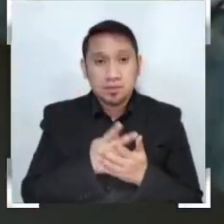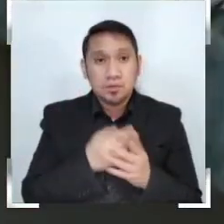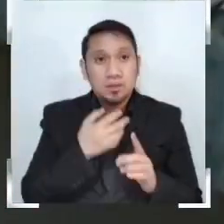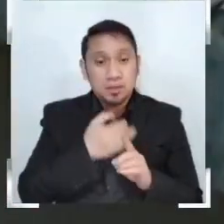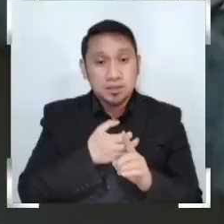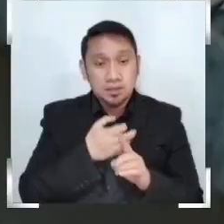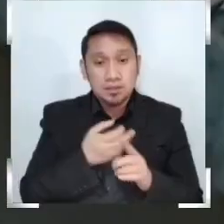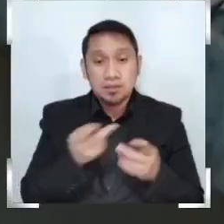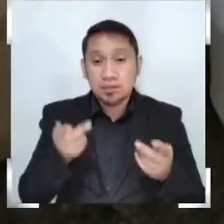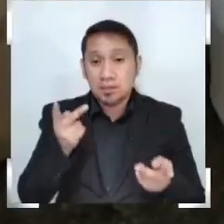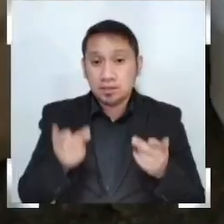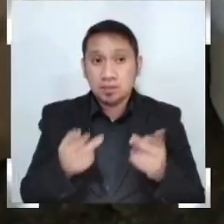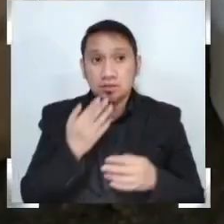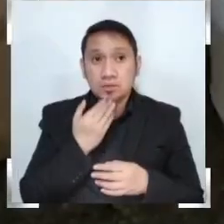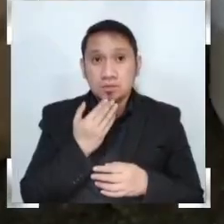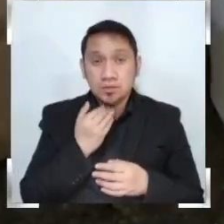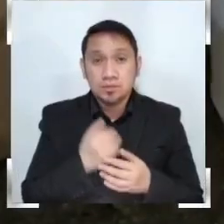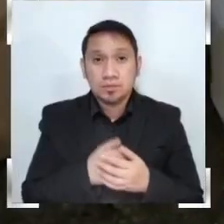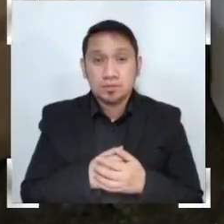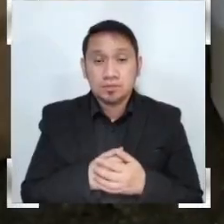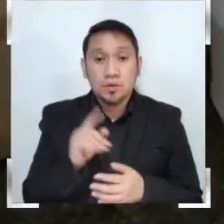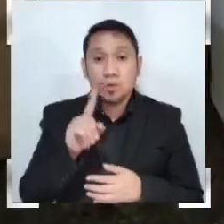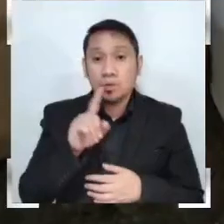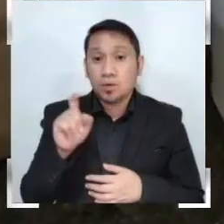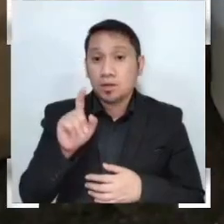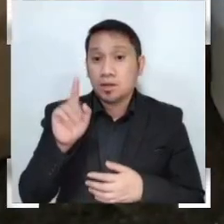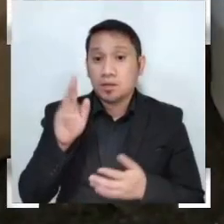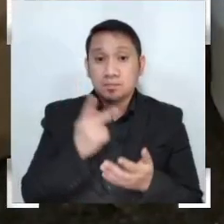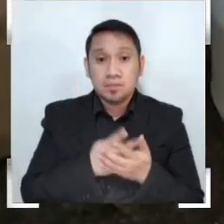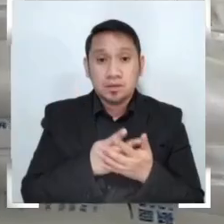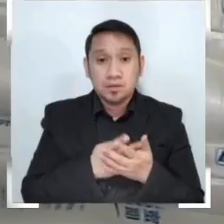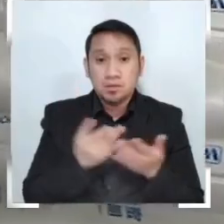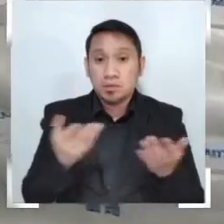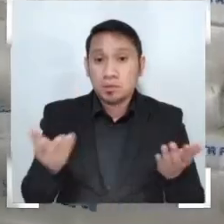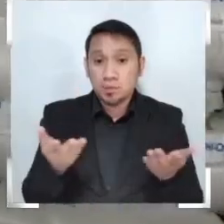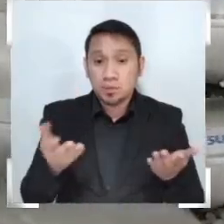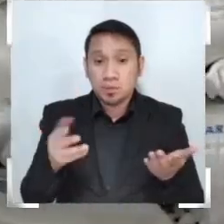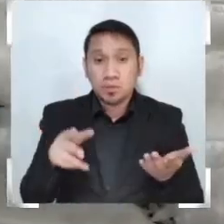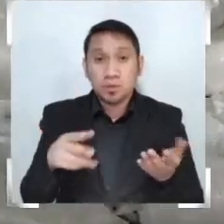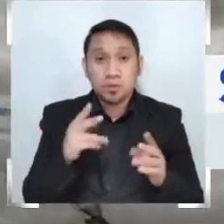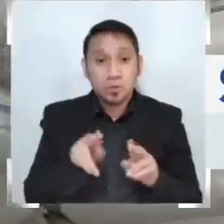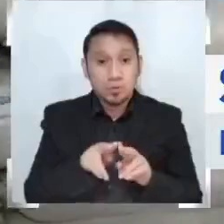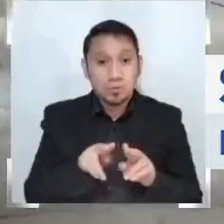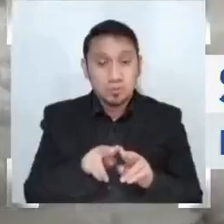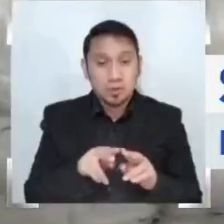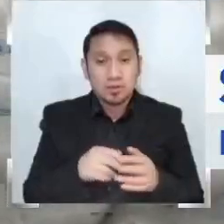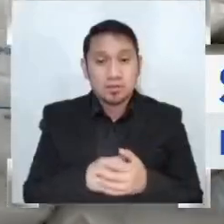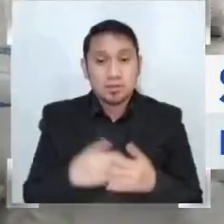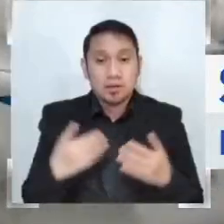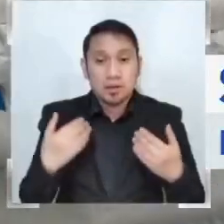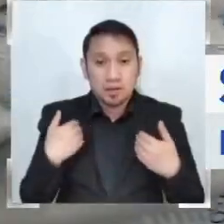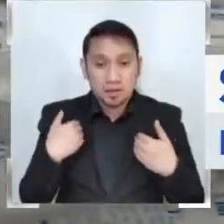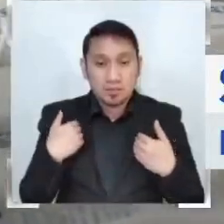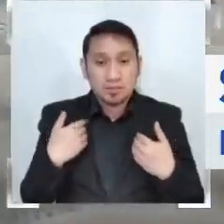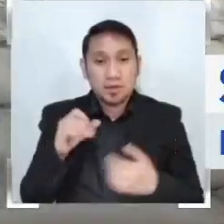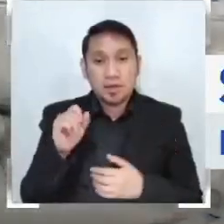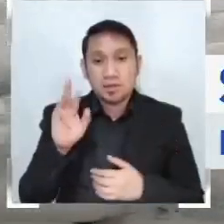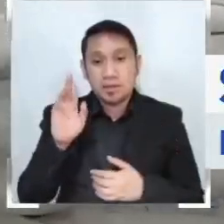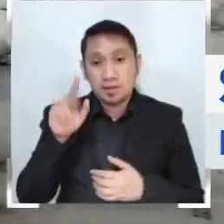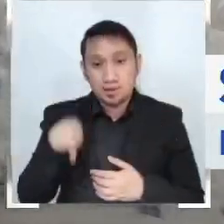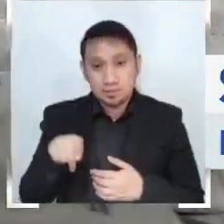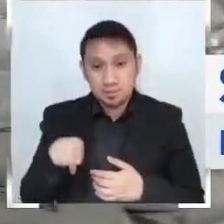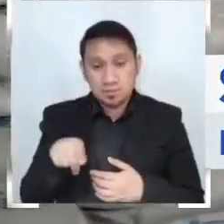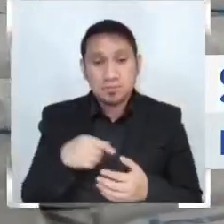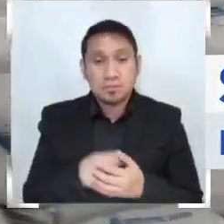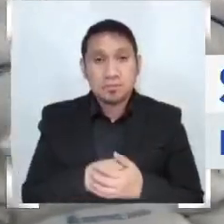sa ilang pamilihan. 100 pesos naman ang karaniwang presyo. Magtatakda ng suggested retail price ang SRA